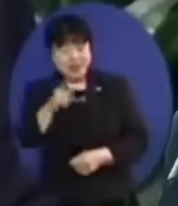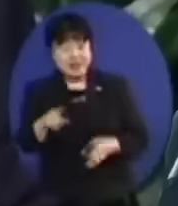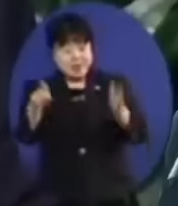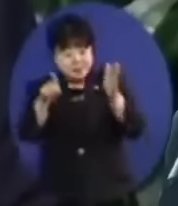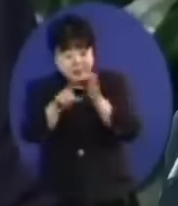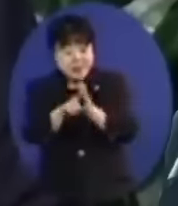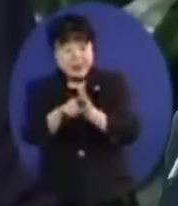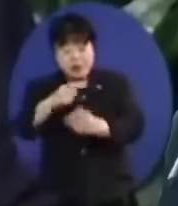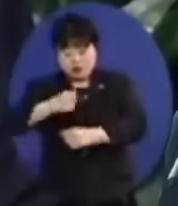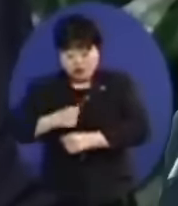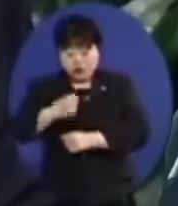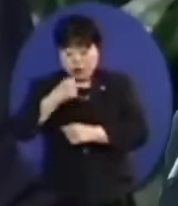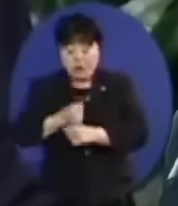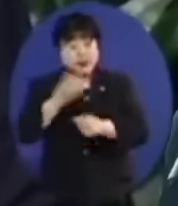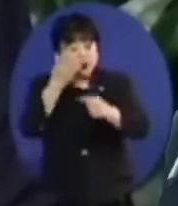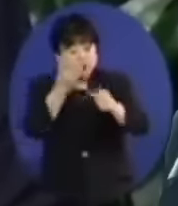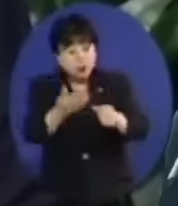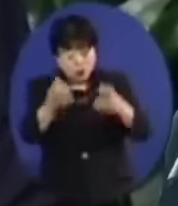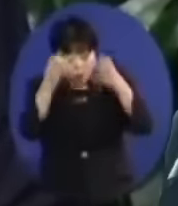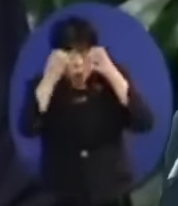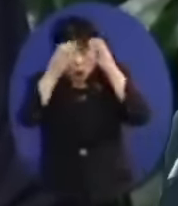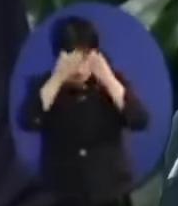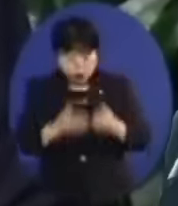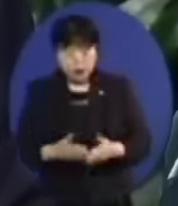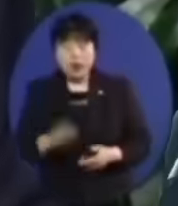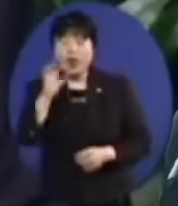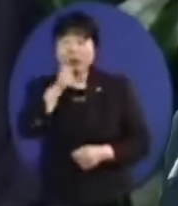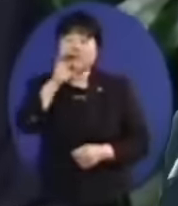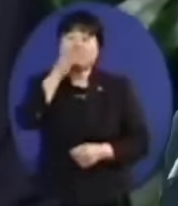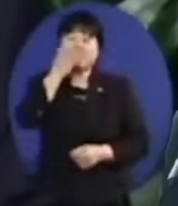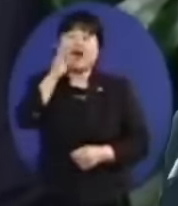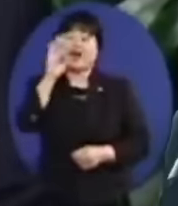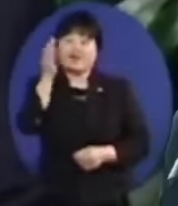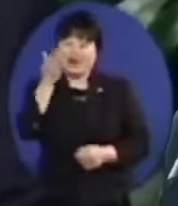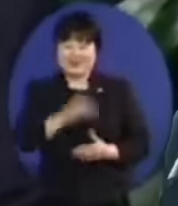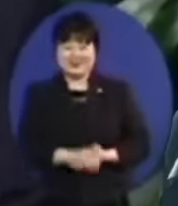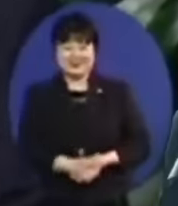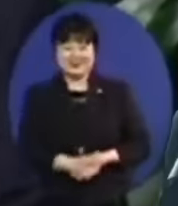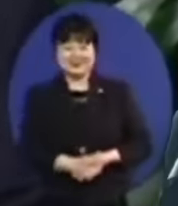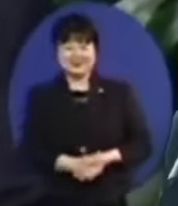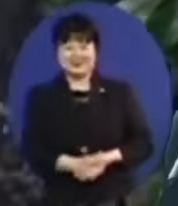신앙인 고통으로 말미암아 만들어지는 것입니다.